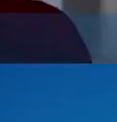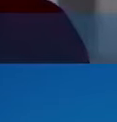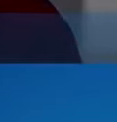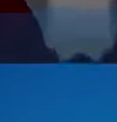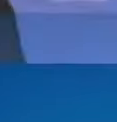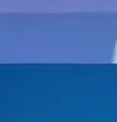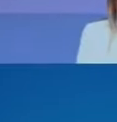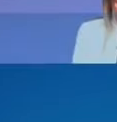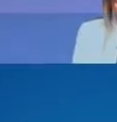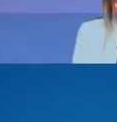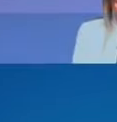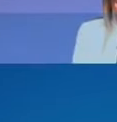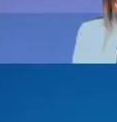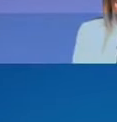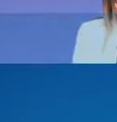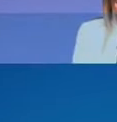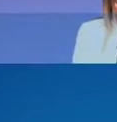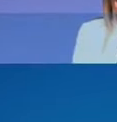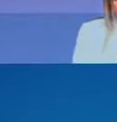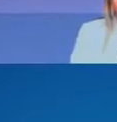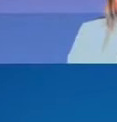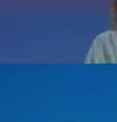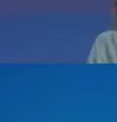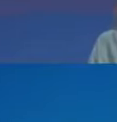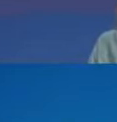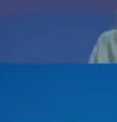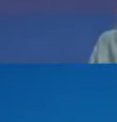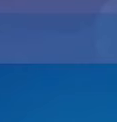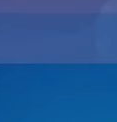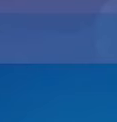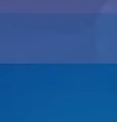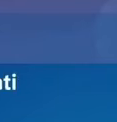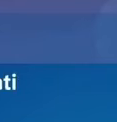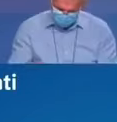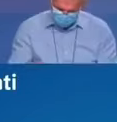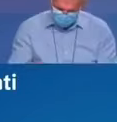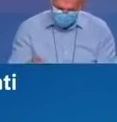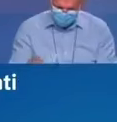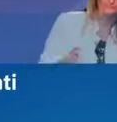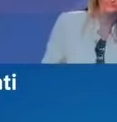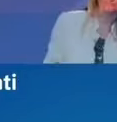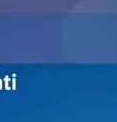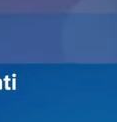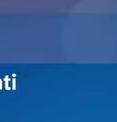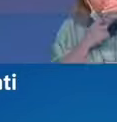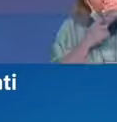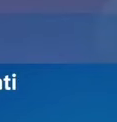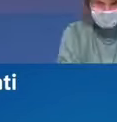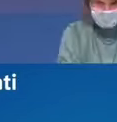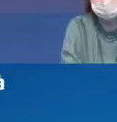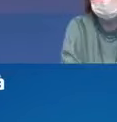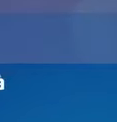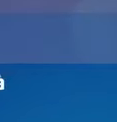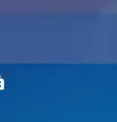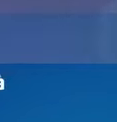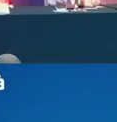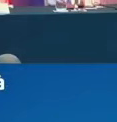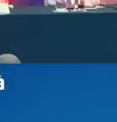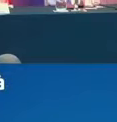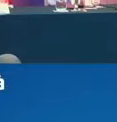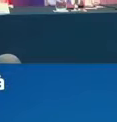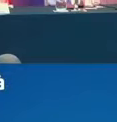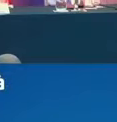Una piattaforma digitale interattiva, realizzata ad hoc. Decine di eventi trasparenti e partecipati per